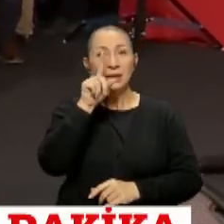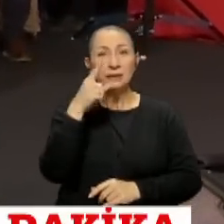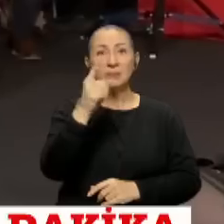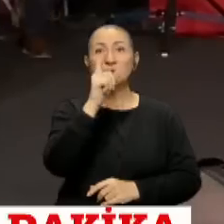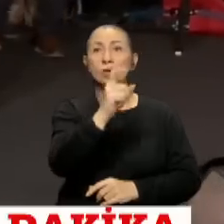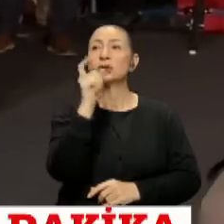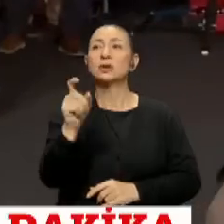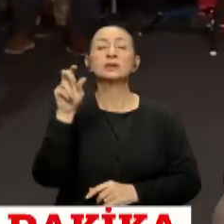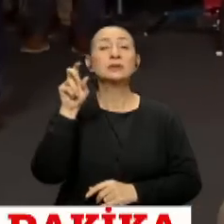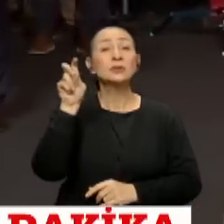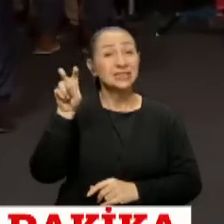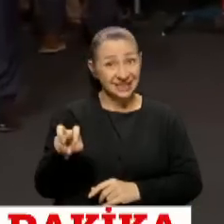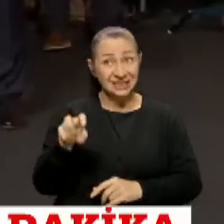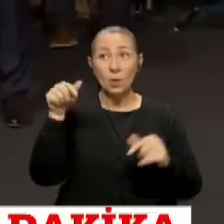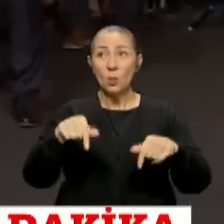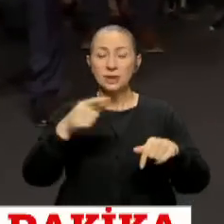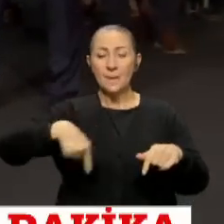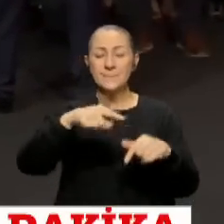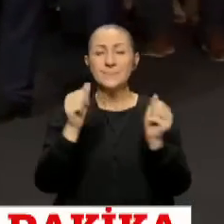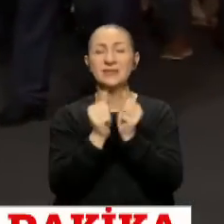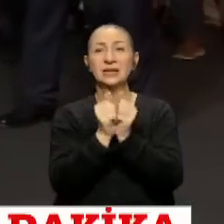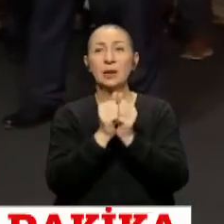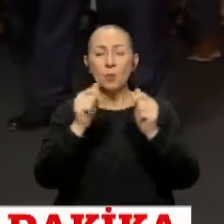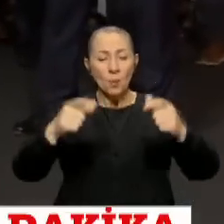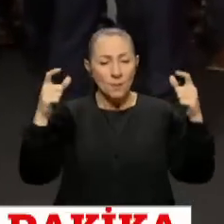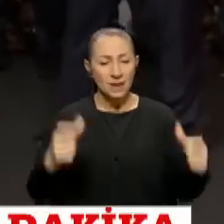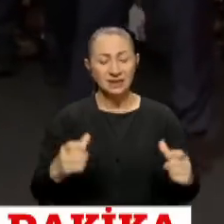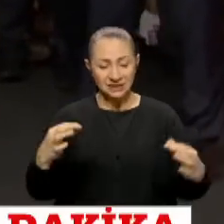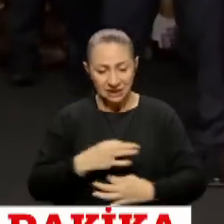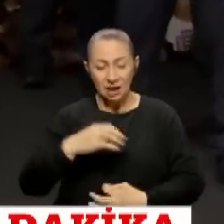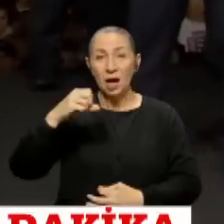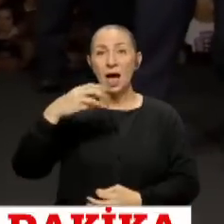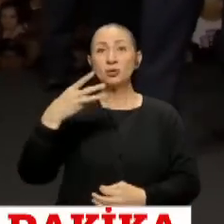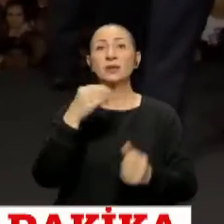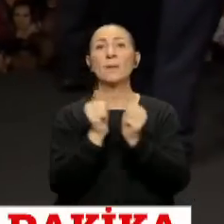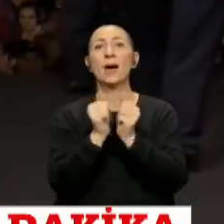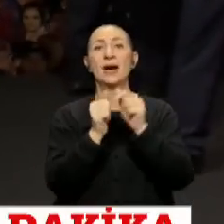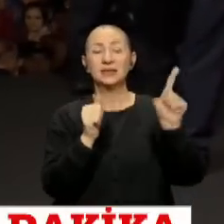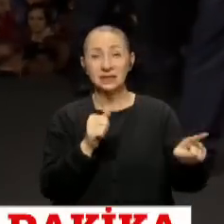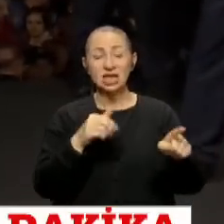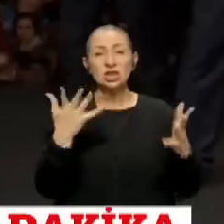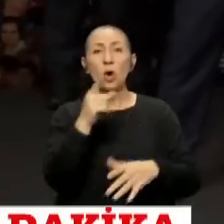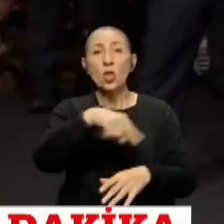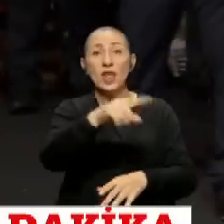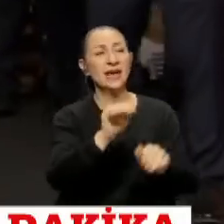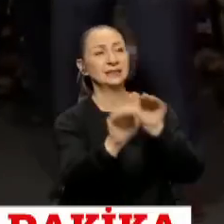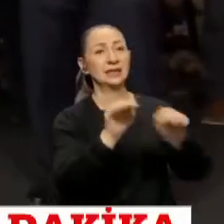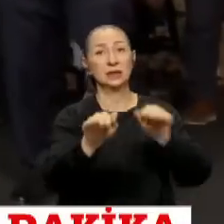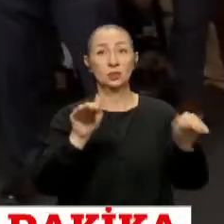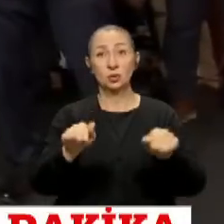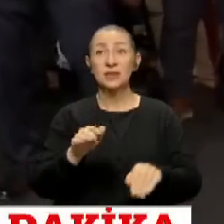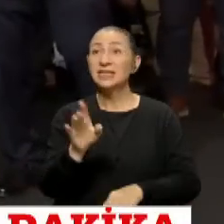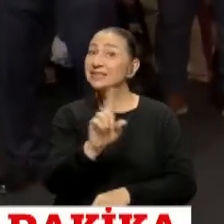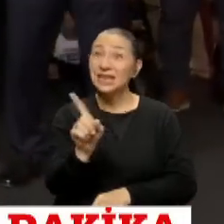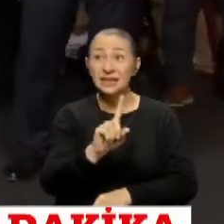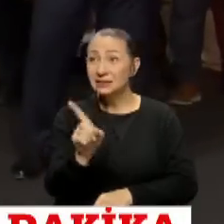Nisan 1998'de burada bizlerle birlikte bu meydanda Sayın Erdoğan'ın yanındaydılar. İşte onlara sesleniyorum.